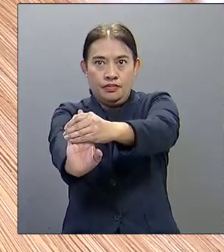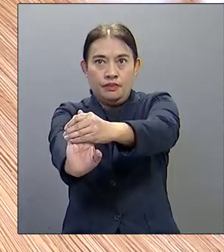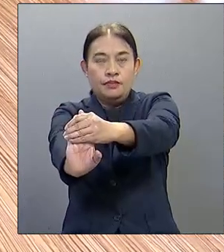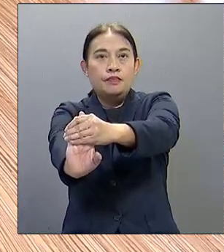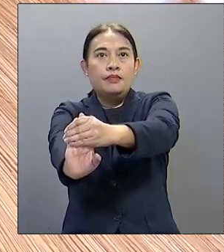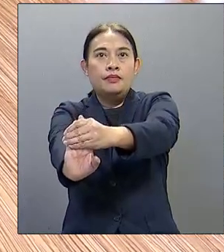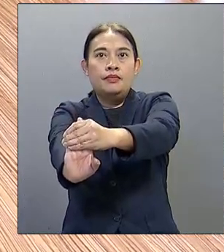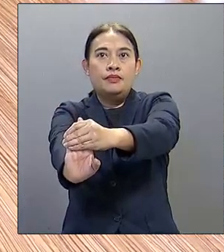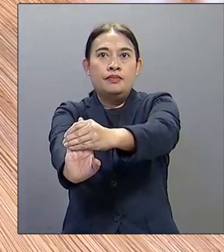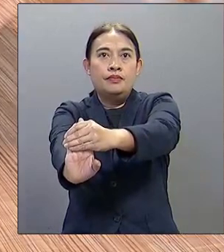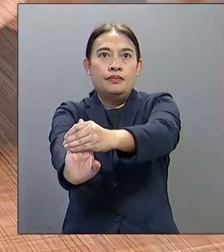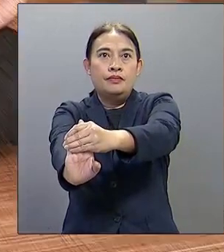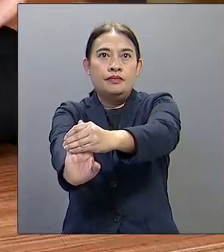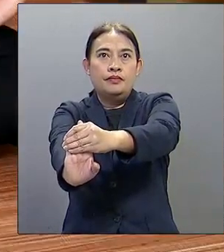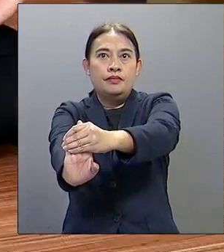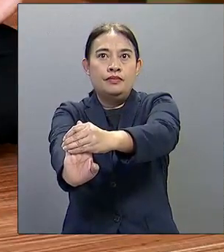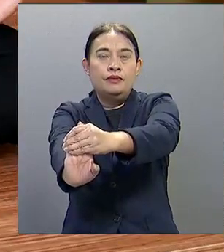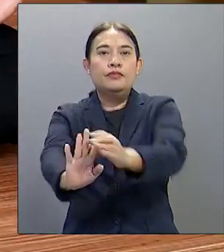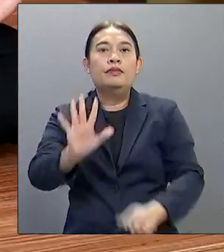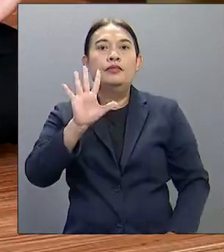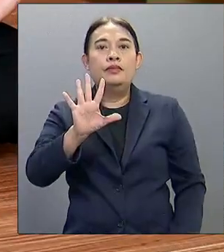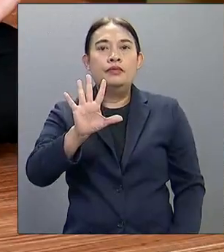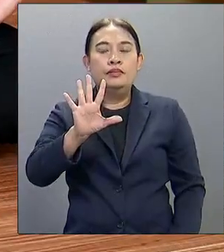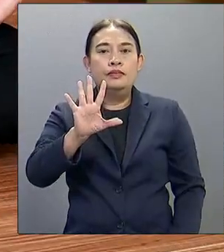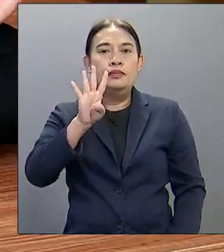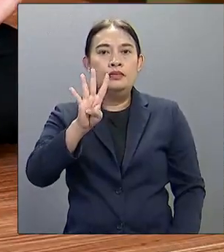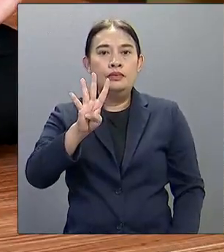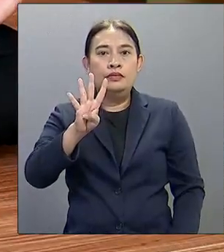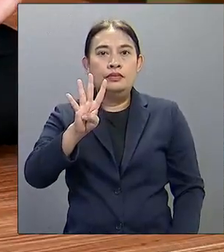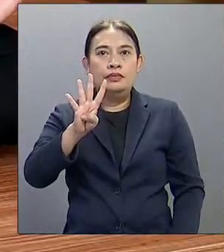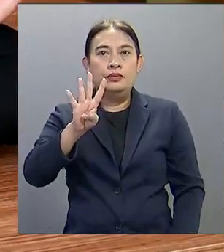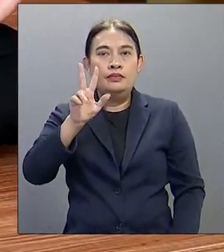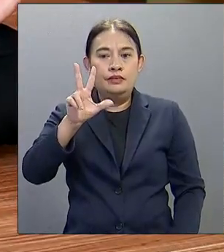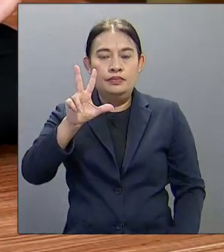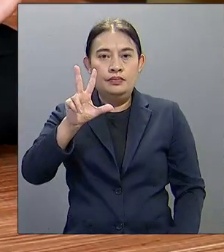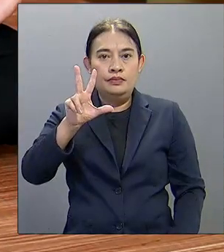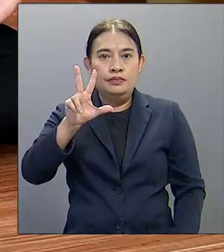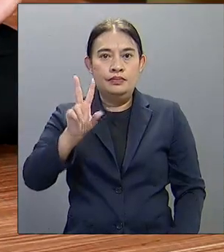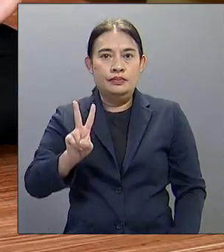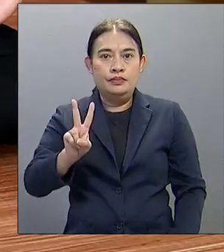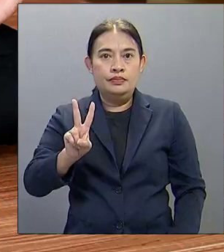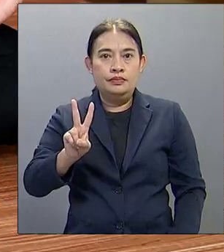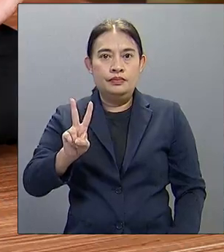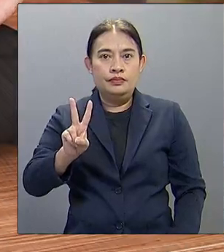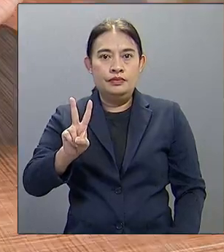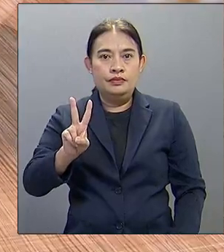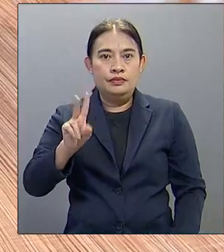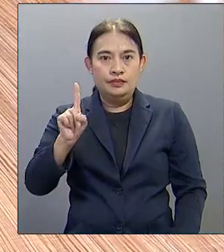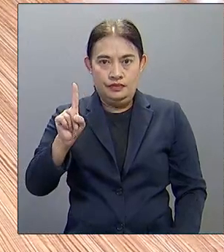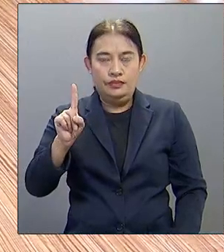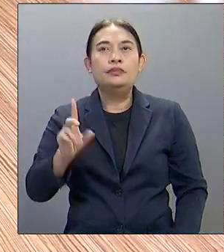ตัว5 4 3 2